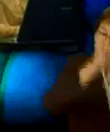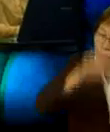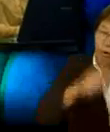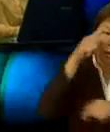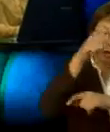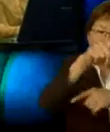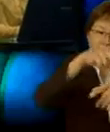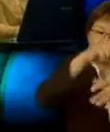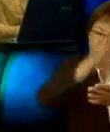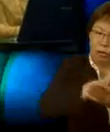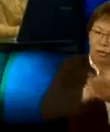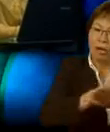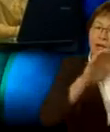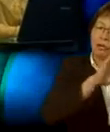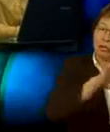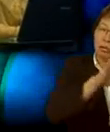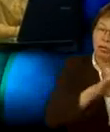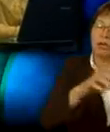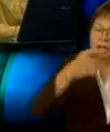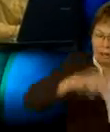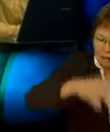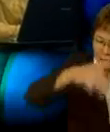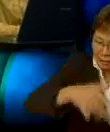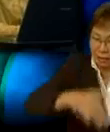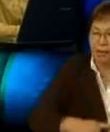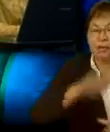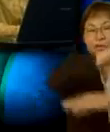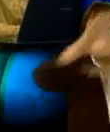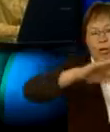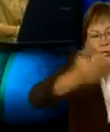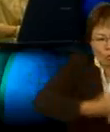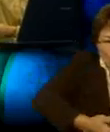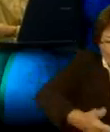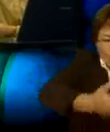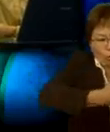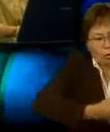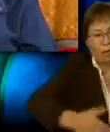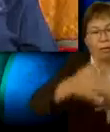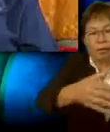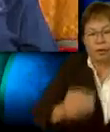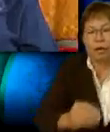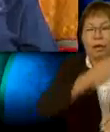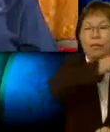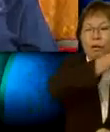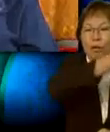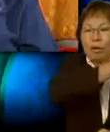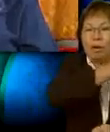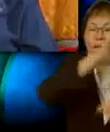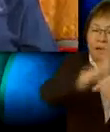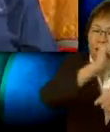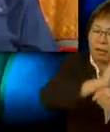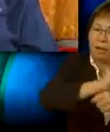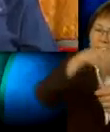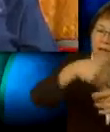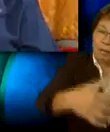yang boleh kamu lihat di sekolah ialah seperti kerani. Segala urusan pejabat dijalankan oleh pegawai-pegawai yang